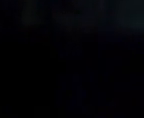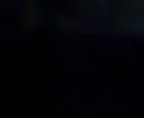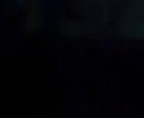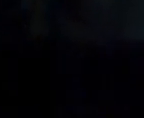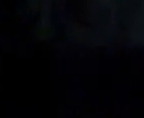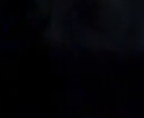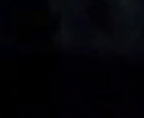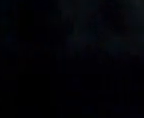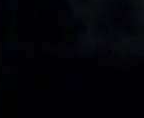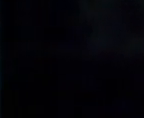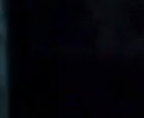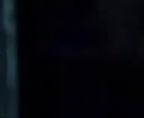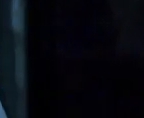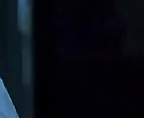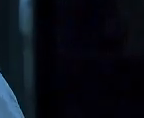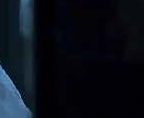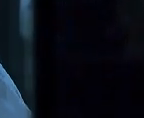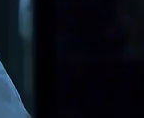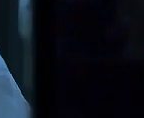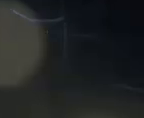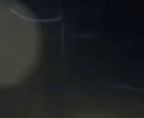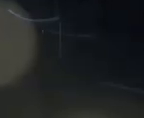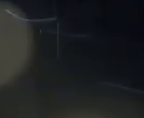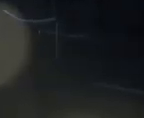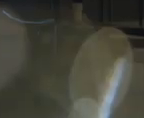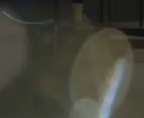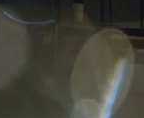Hai penat sangatah hari ini